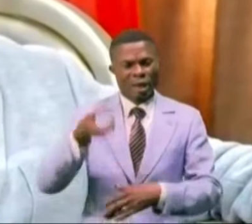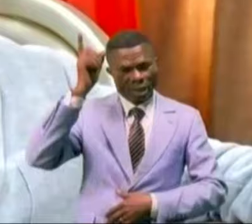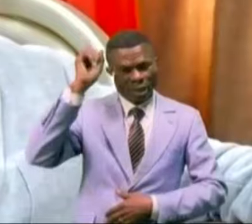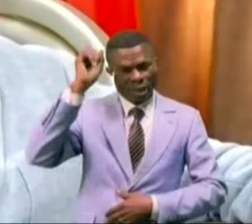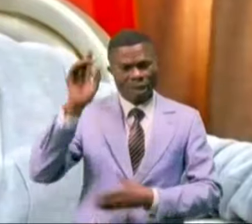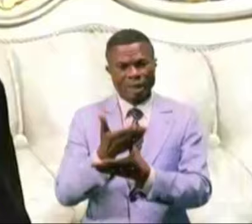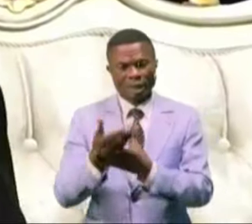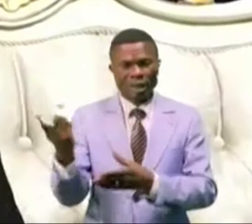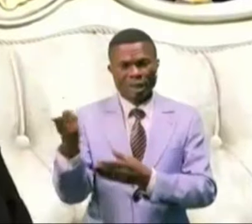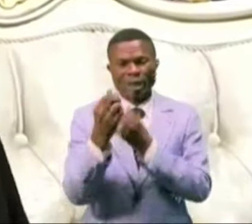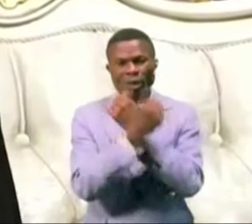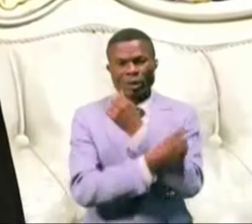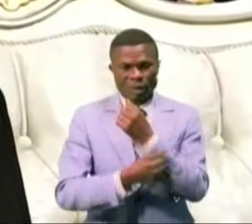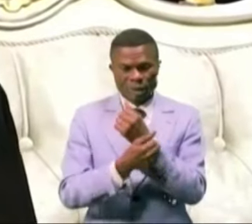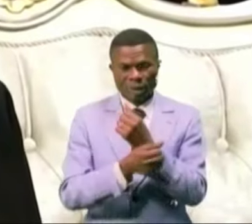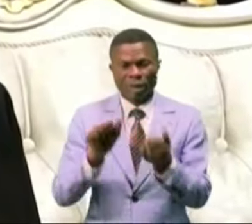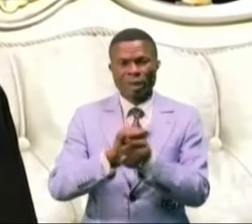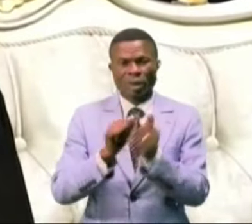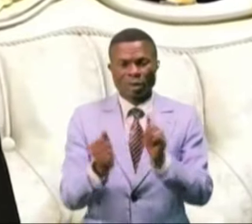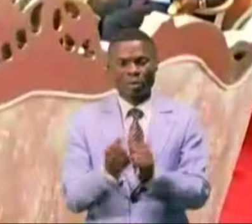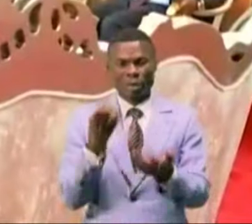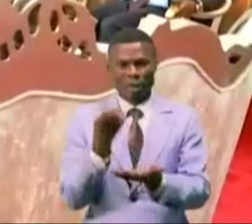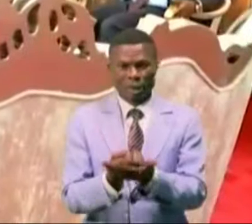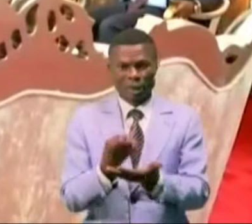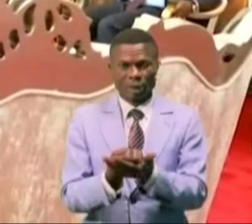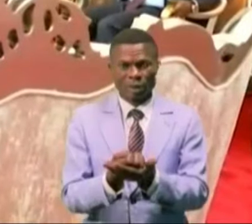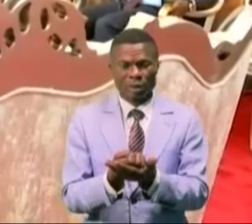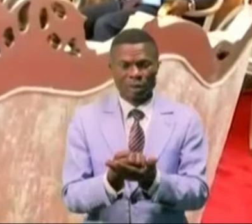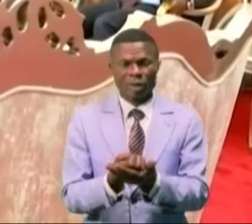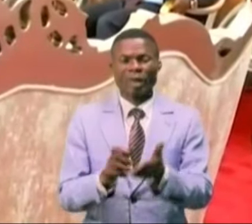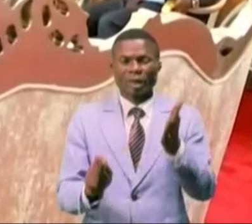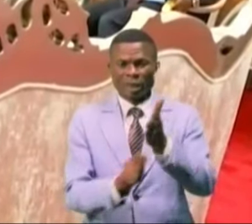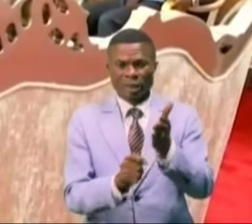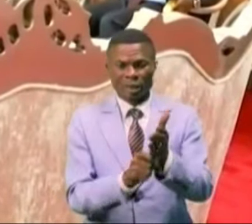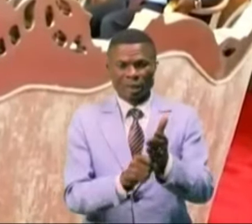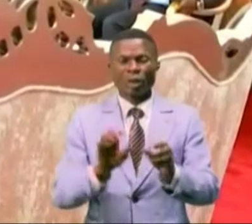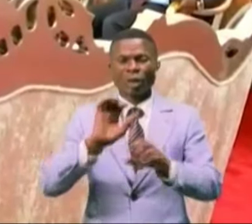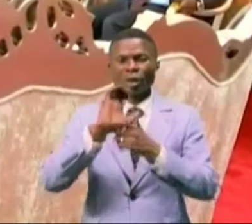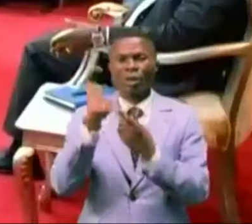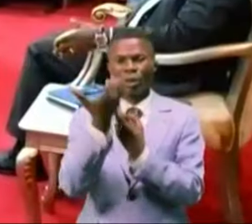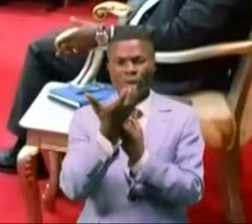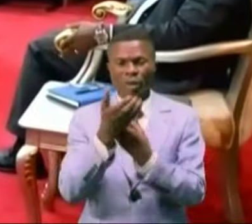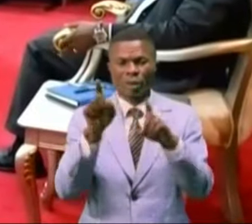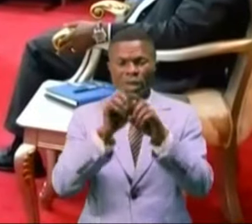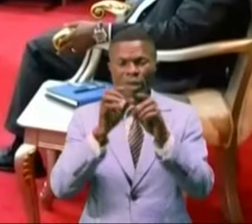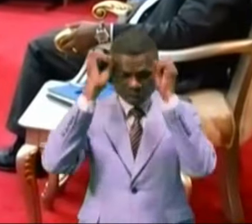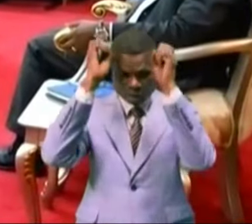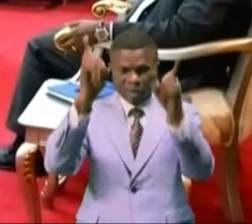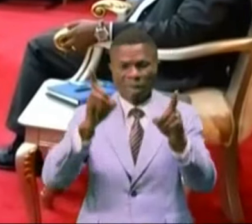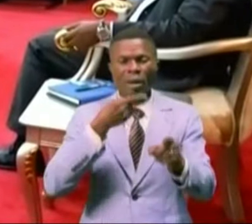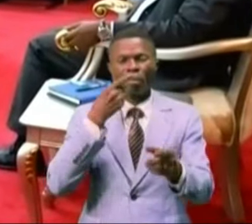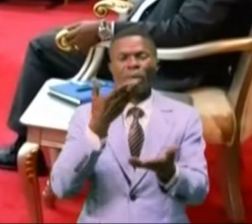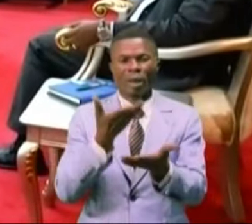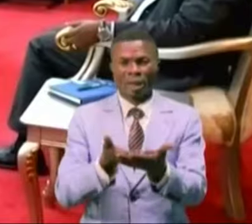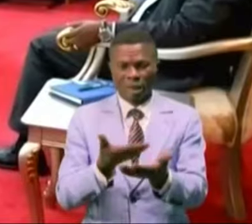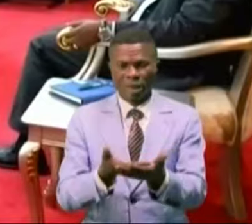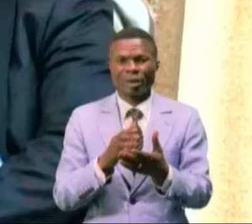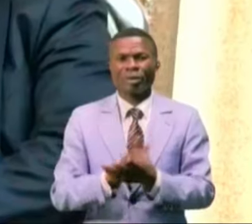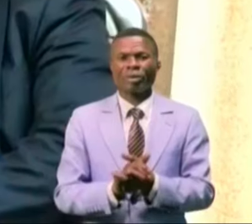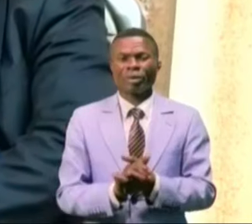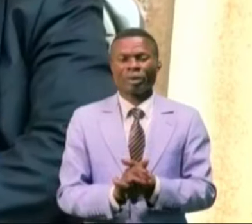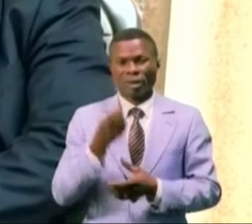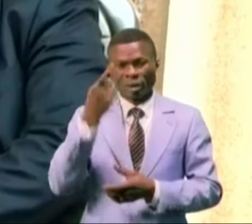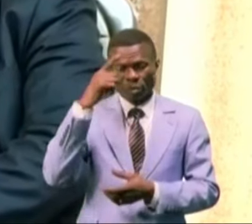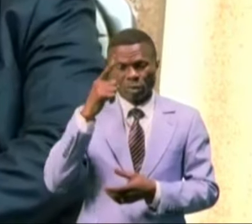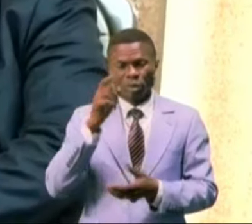entre les deux pays dans le secteur économique technologique culturel et de l'éducation a été aussi évoqué pour